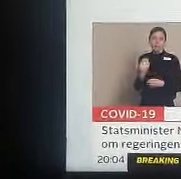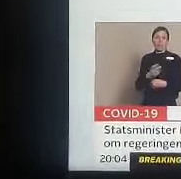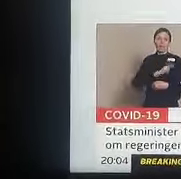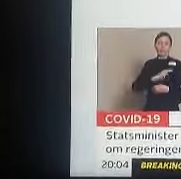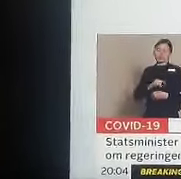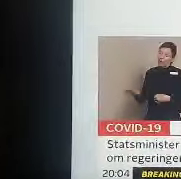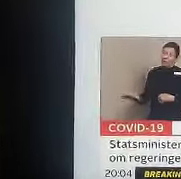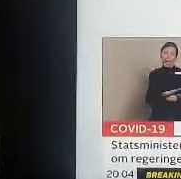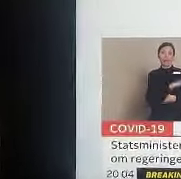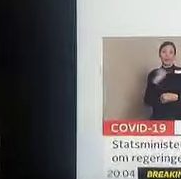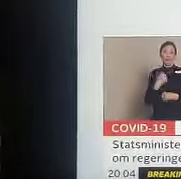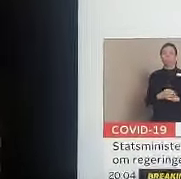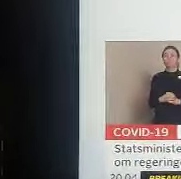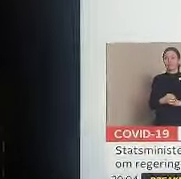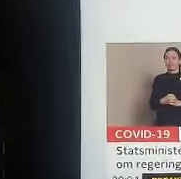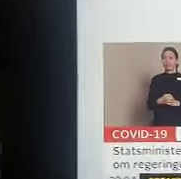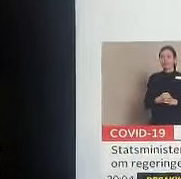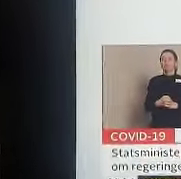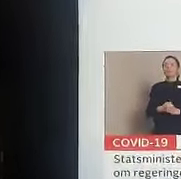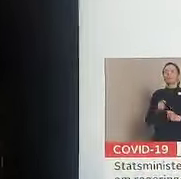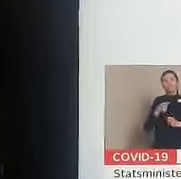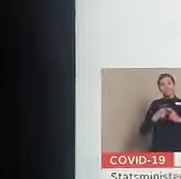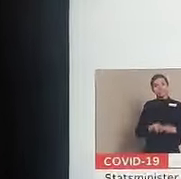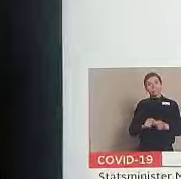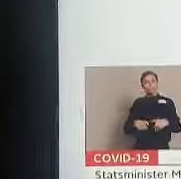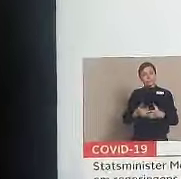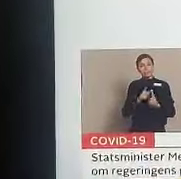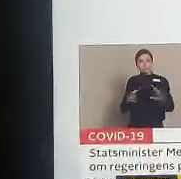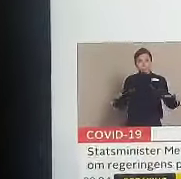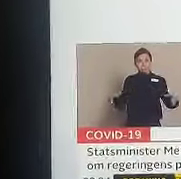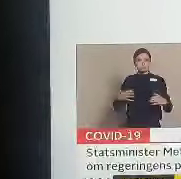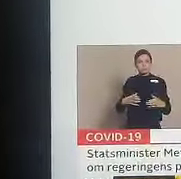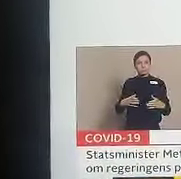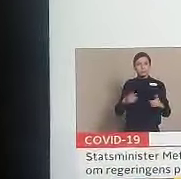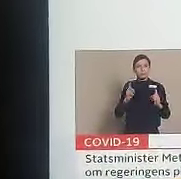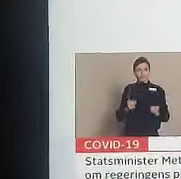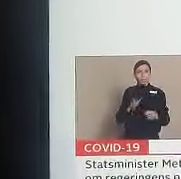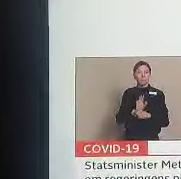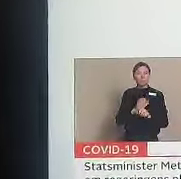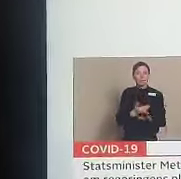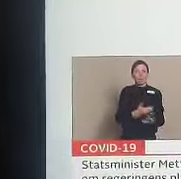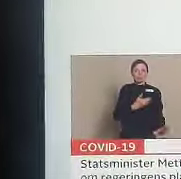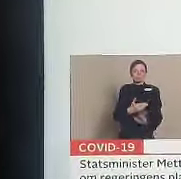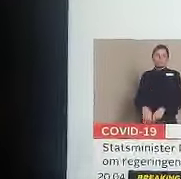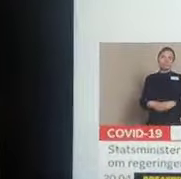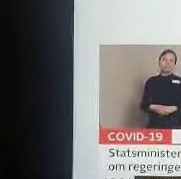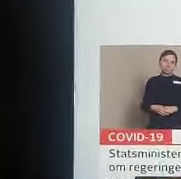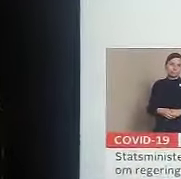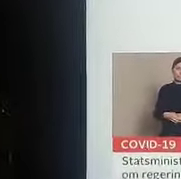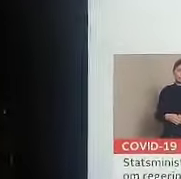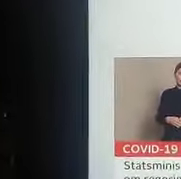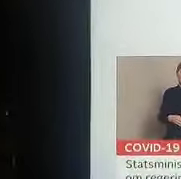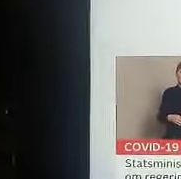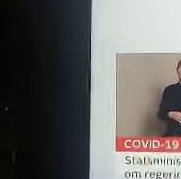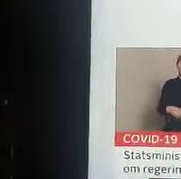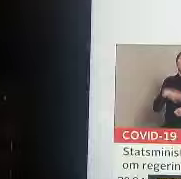Vi skal stå sammen ved at holde afstand. Og det er hele Danmark, der skal bære byrden.